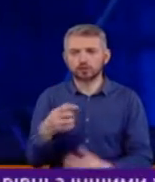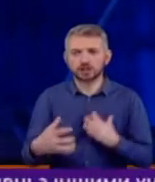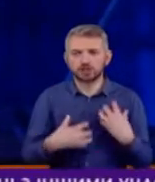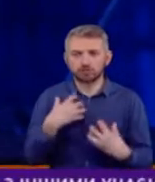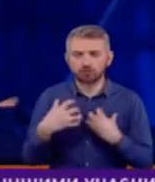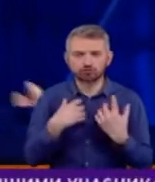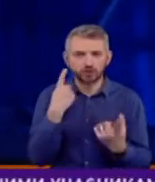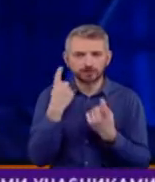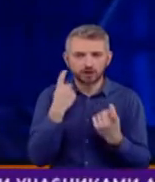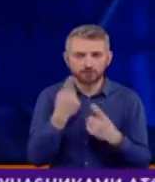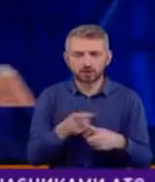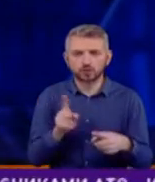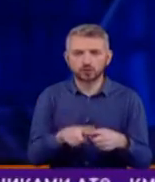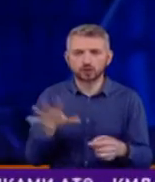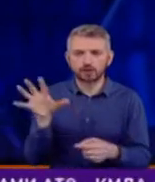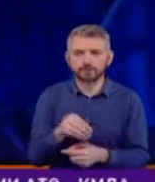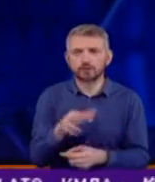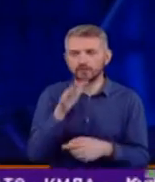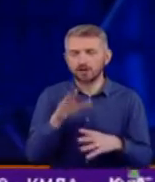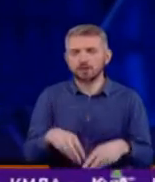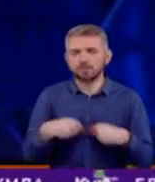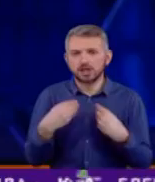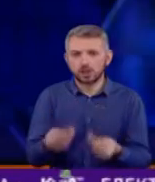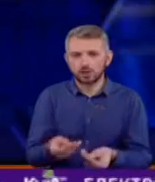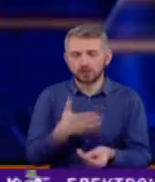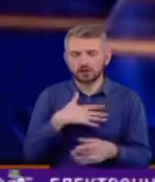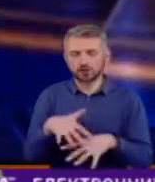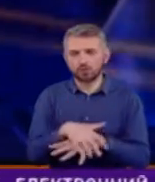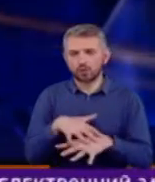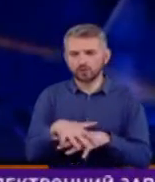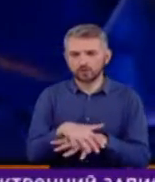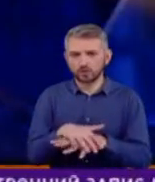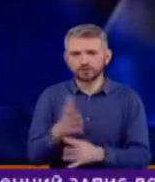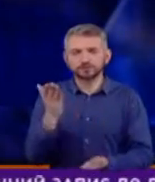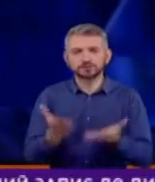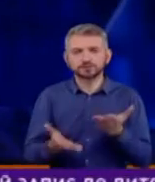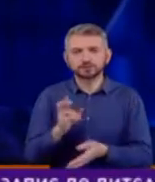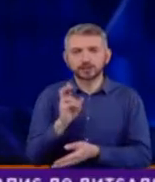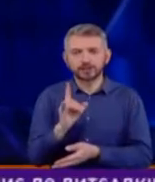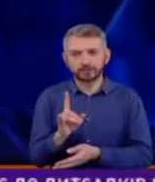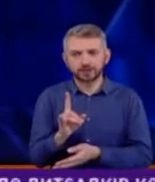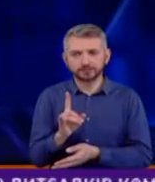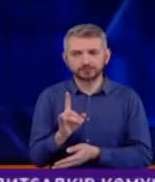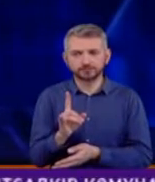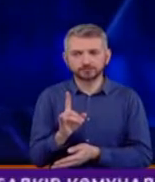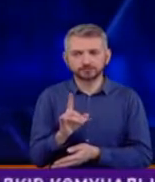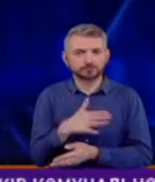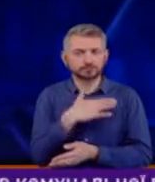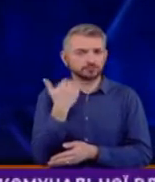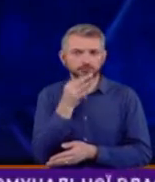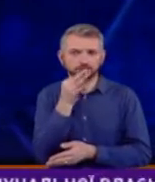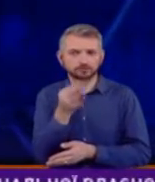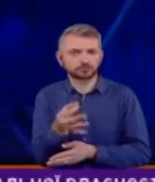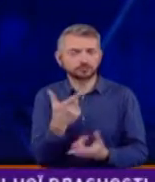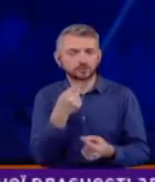тревожную информацию, которая все время подается нашему обществу. Если бы, ни в коем случае не хочу сказать,